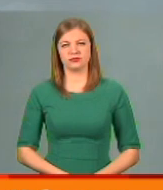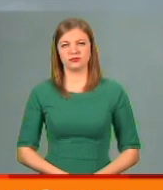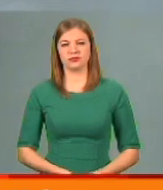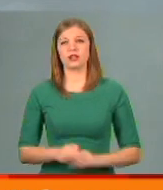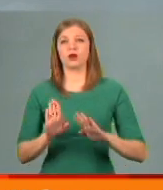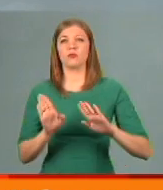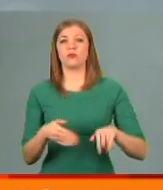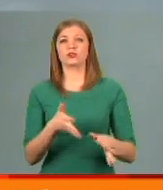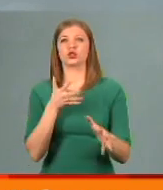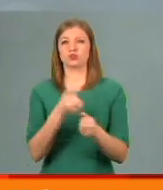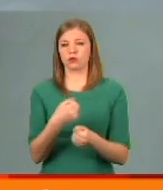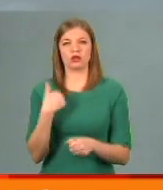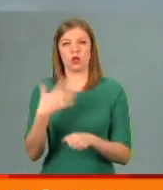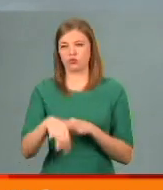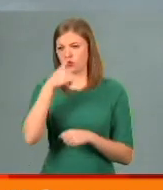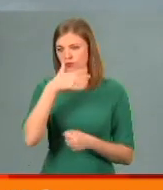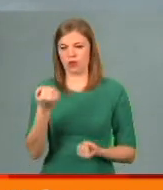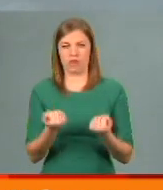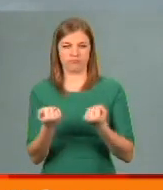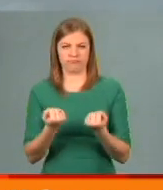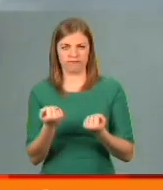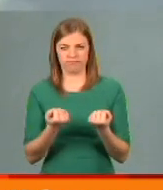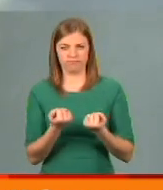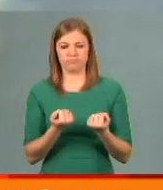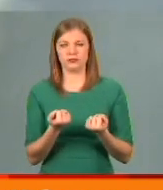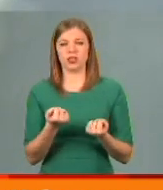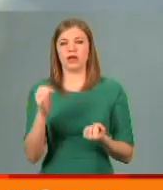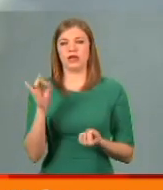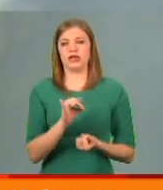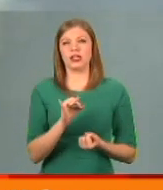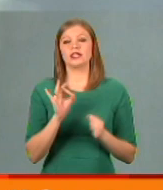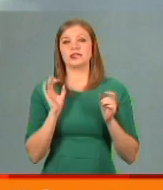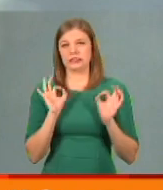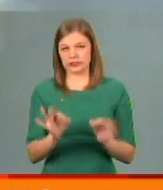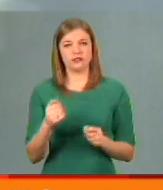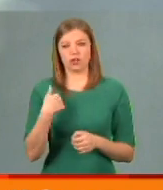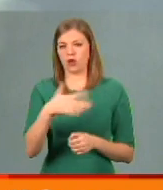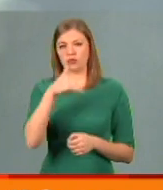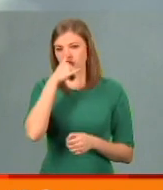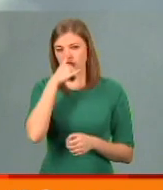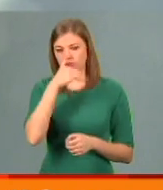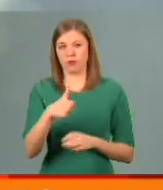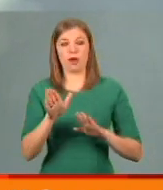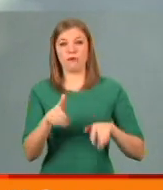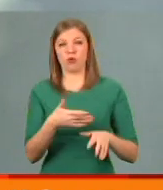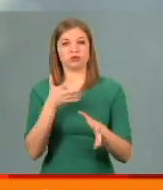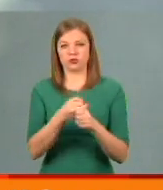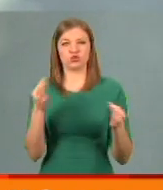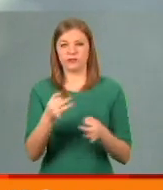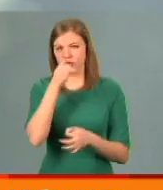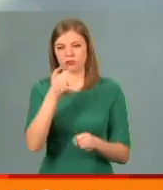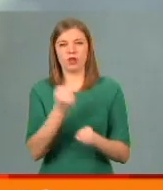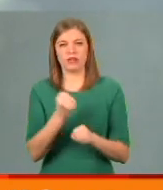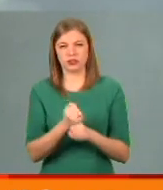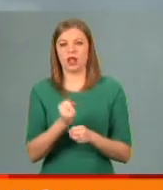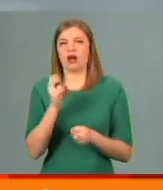Після столкновення я вже не управляла автомобілем. И я действительно не могла уже после этого ничего сделать и